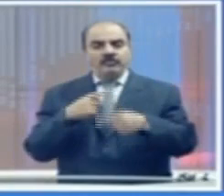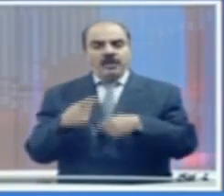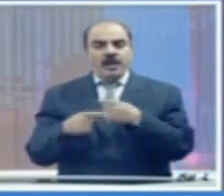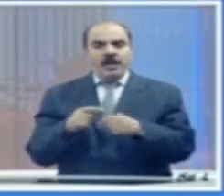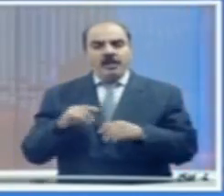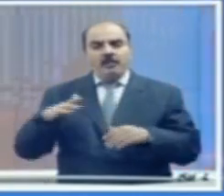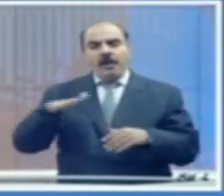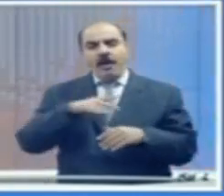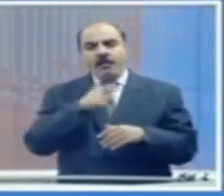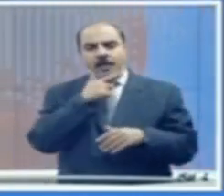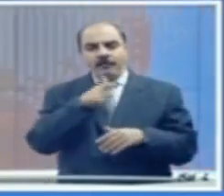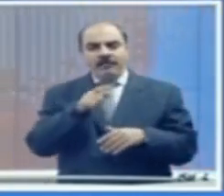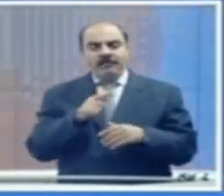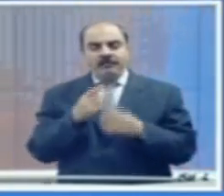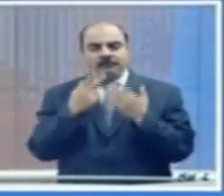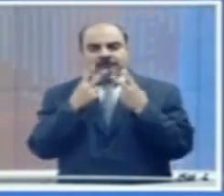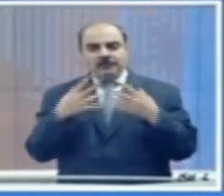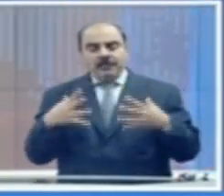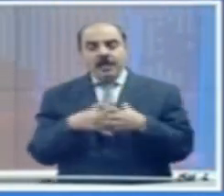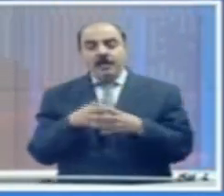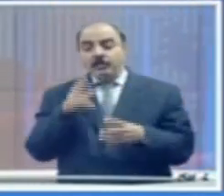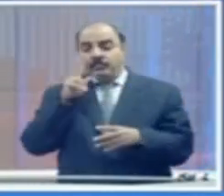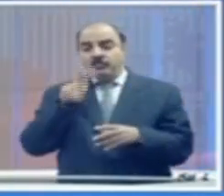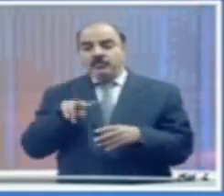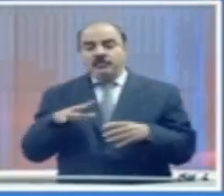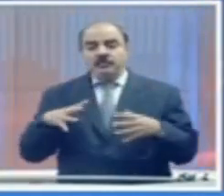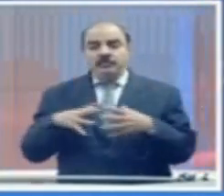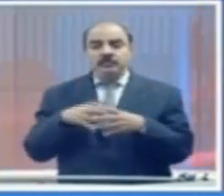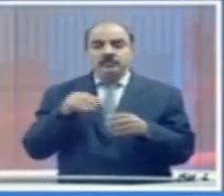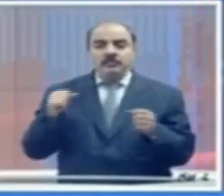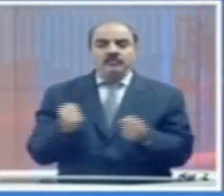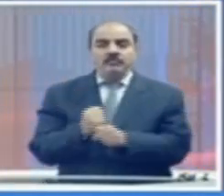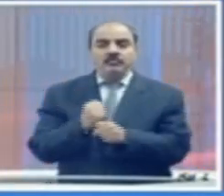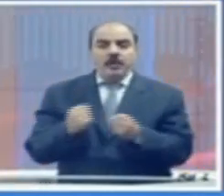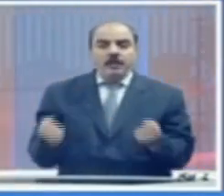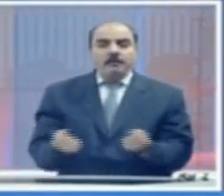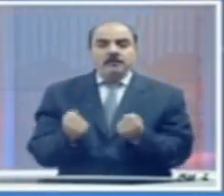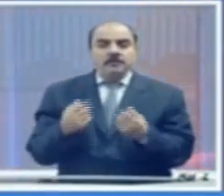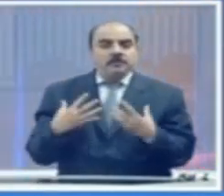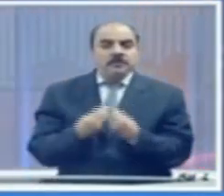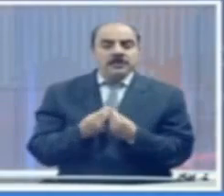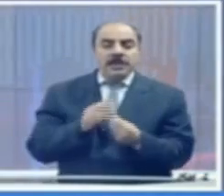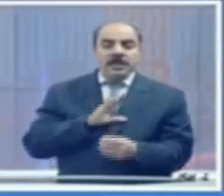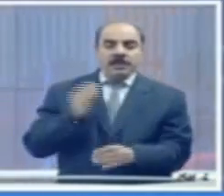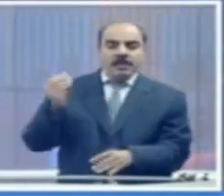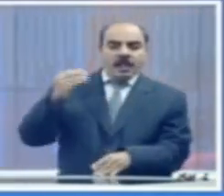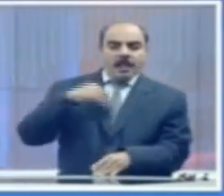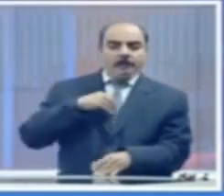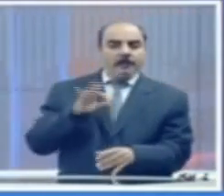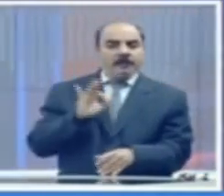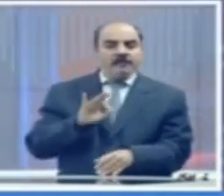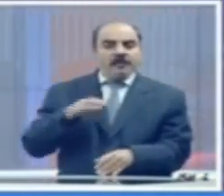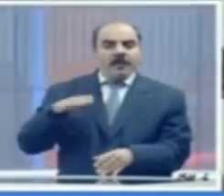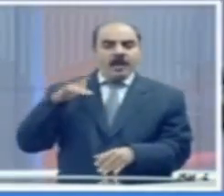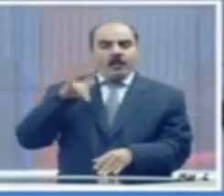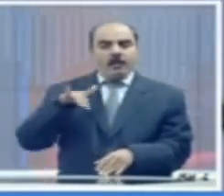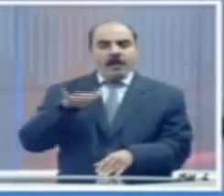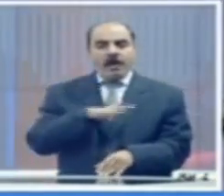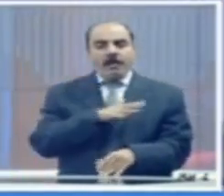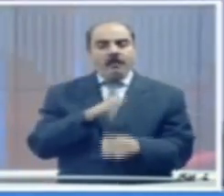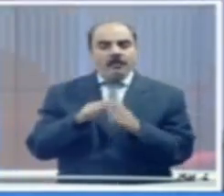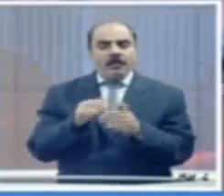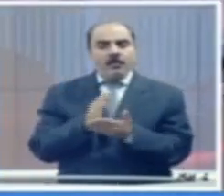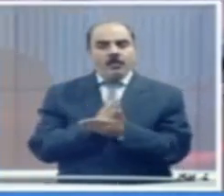لعدة أيام بنطاق مسرح عمليات البحر المتوسط بمصر، ويشارك في التدريب عناصر من القوات الجوية